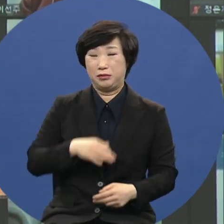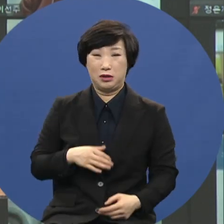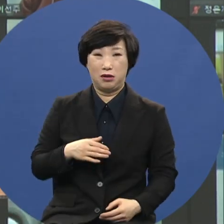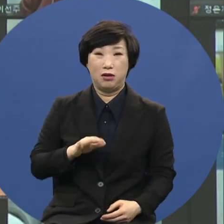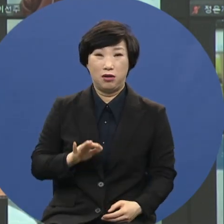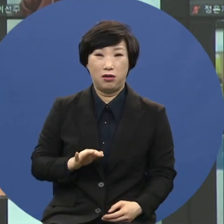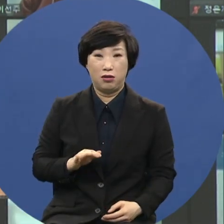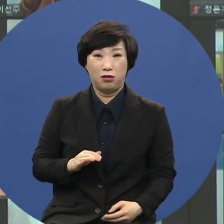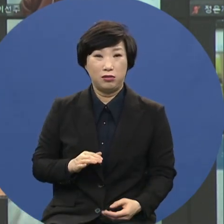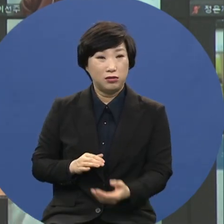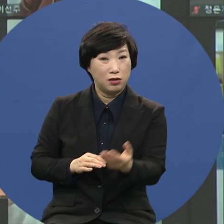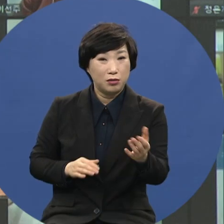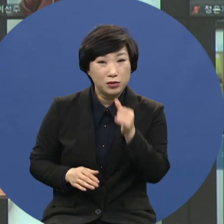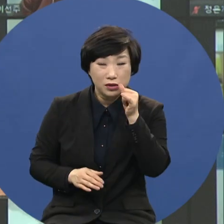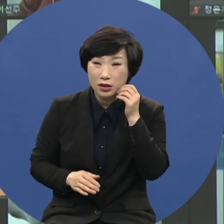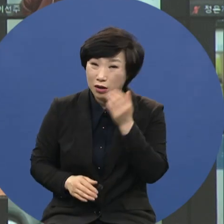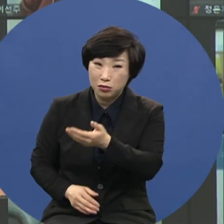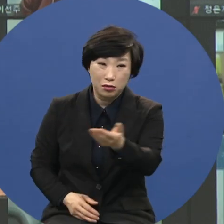힘들어,